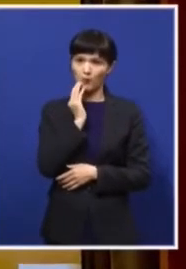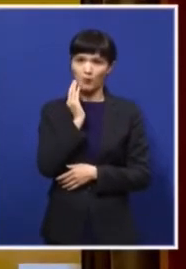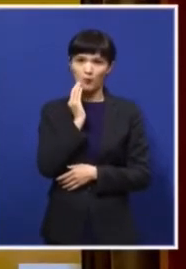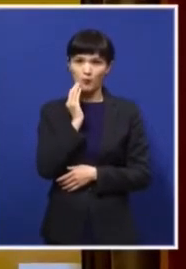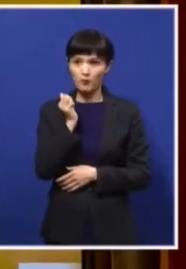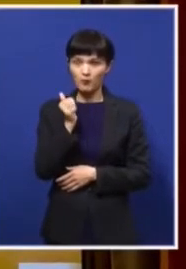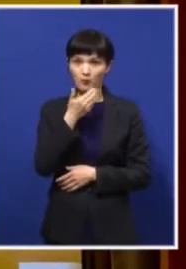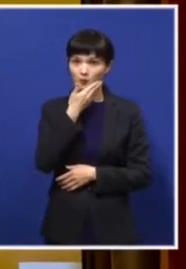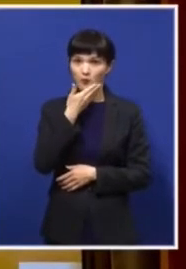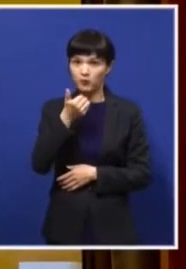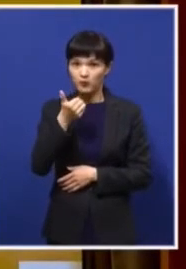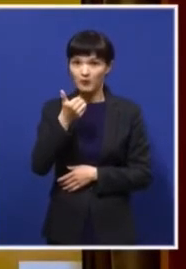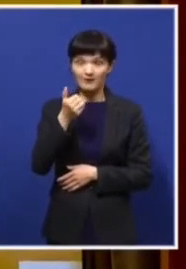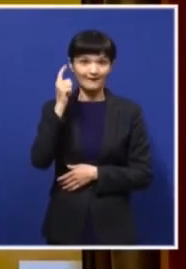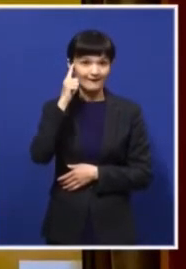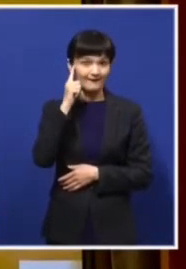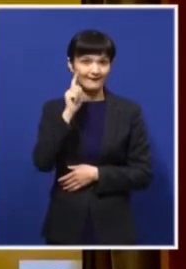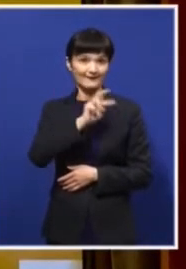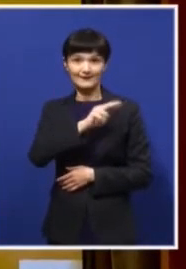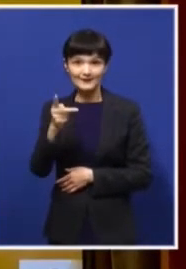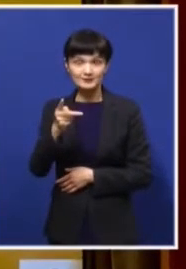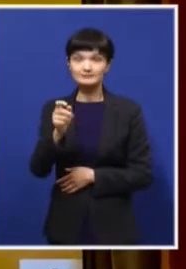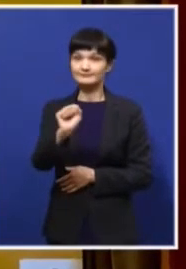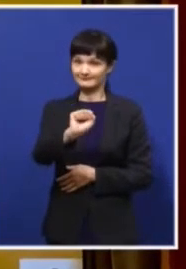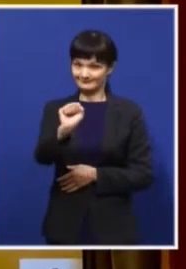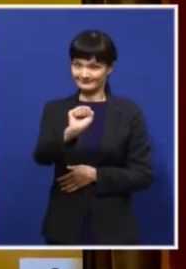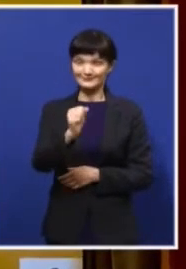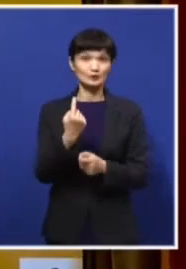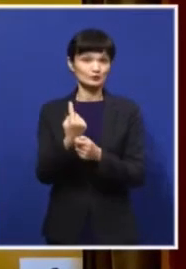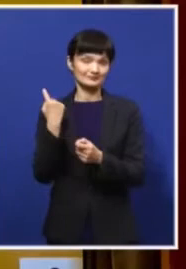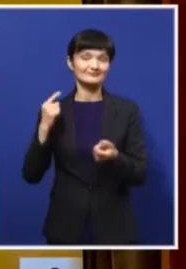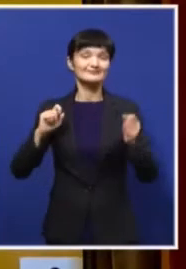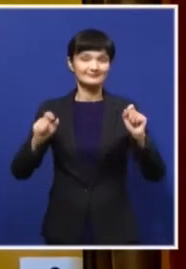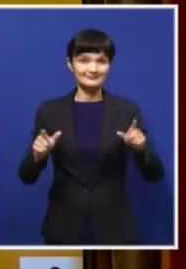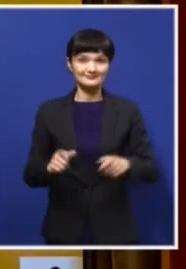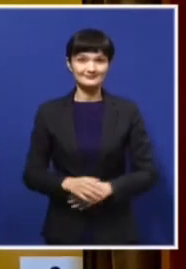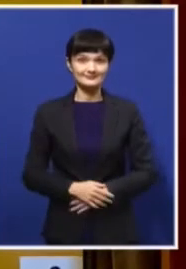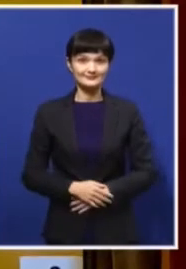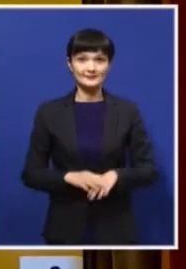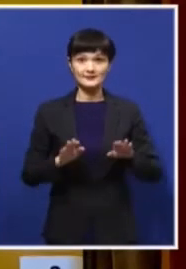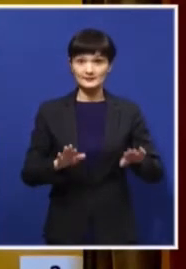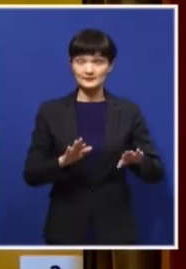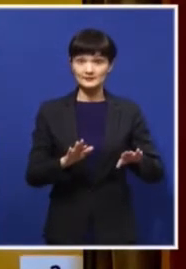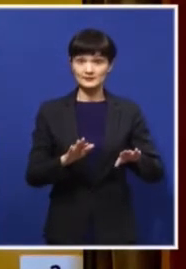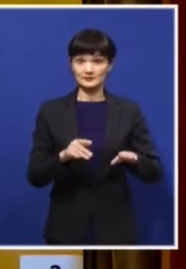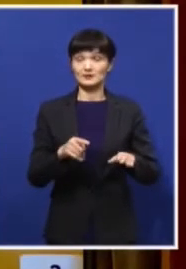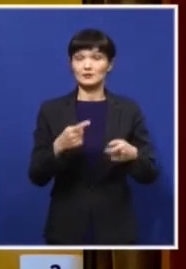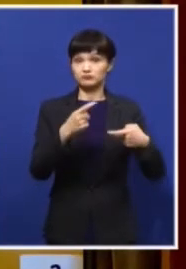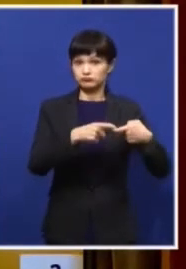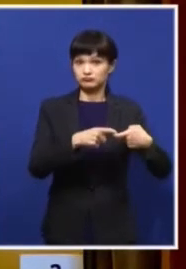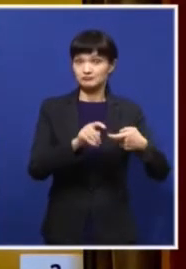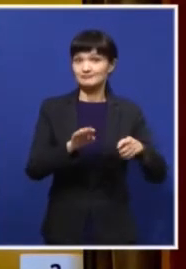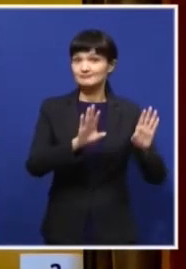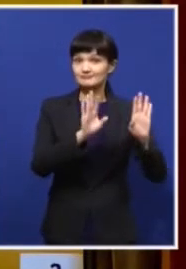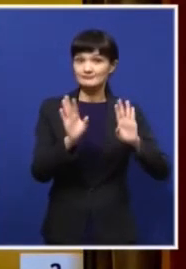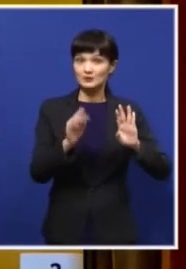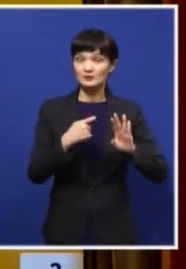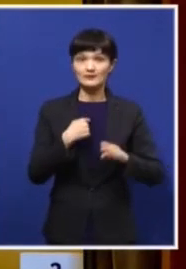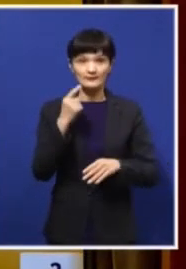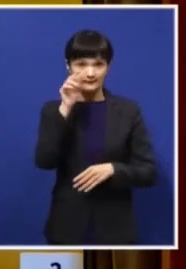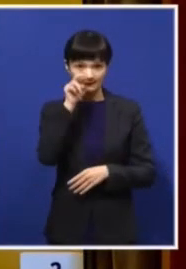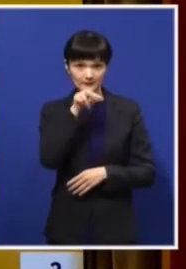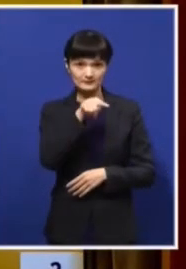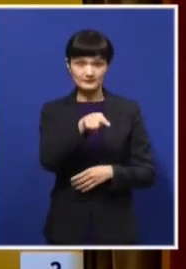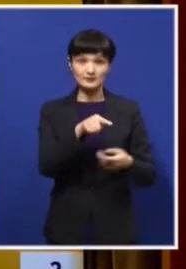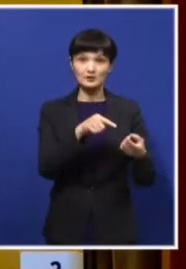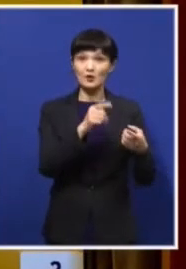不能再切换的。这个是跟去年最不一样的地方。那这个绑定的状况，我们在这边是以你的支付工具告